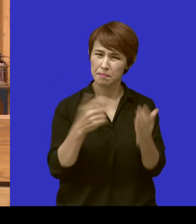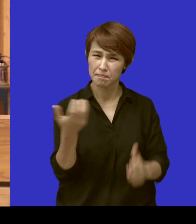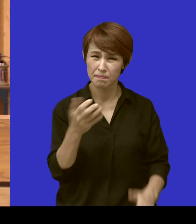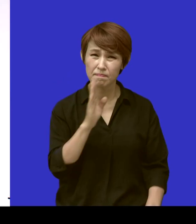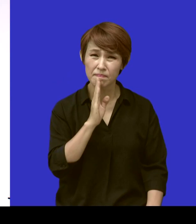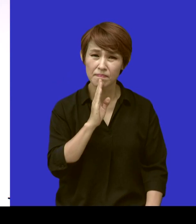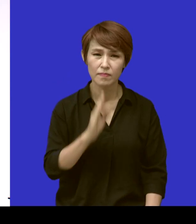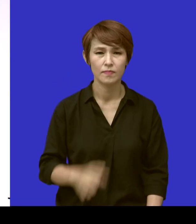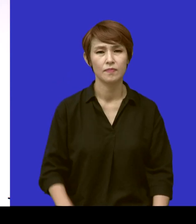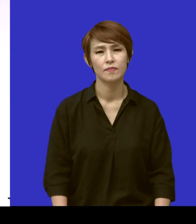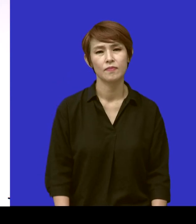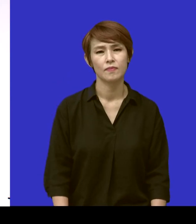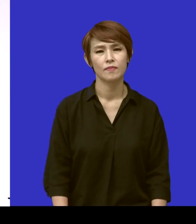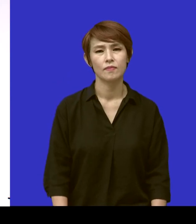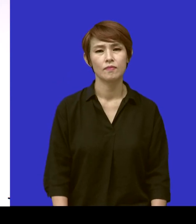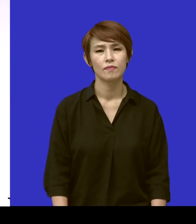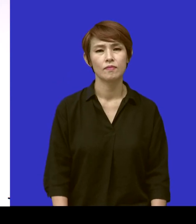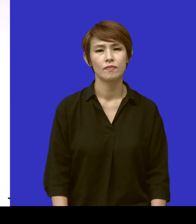같아요.